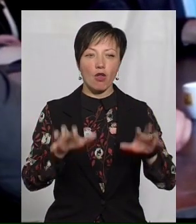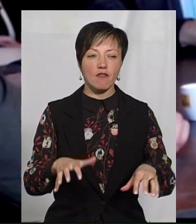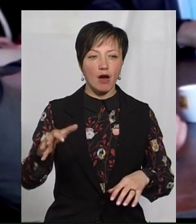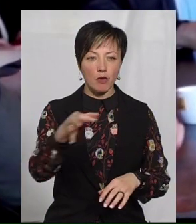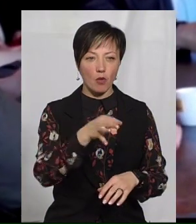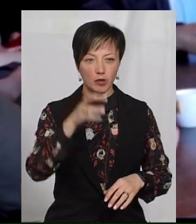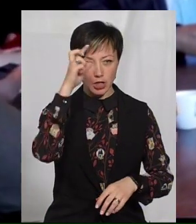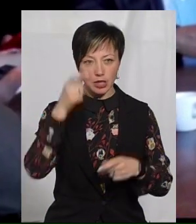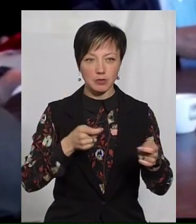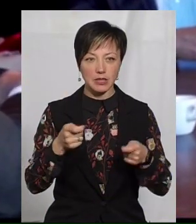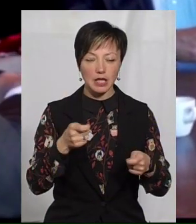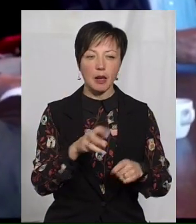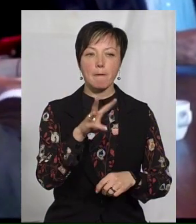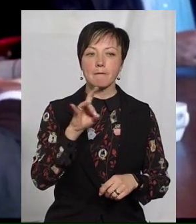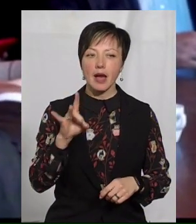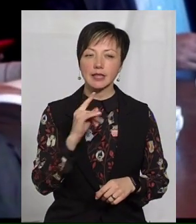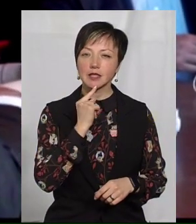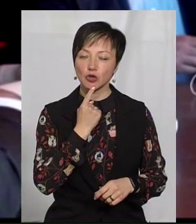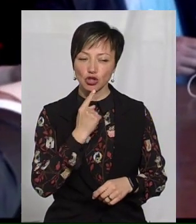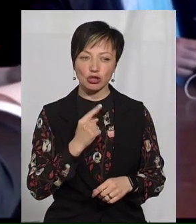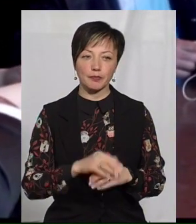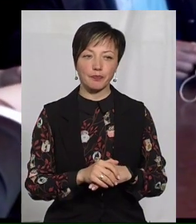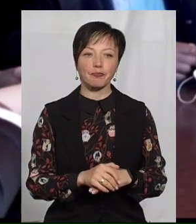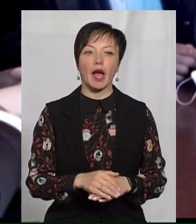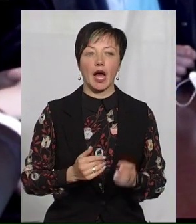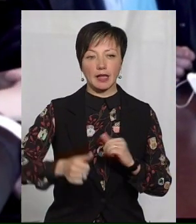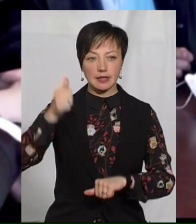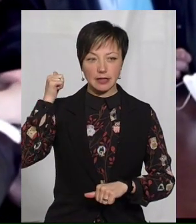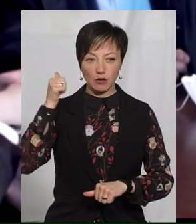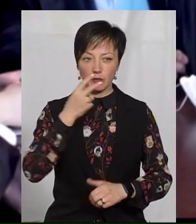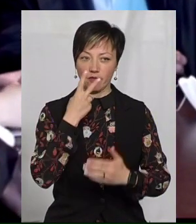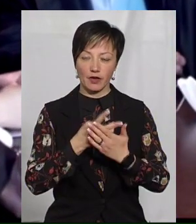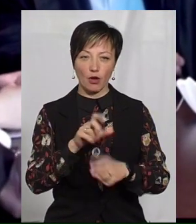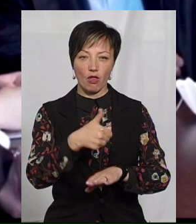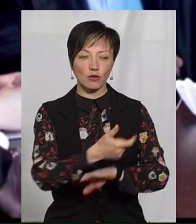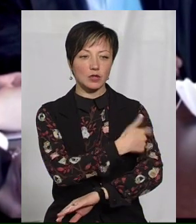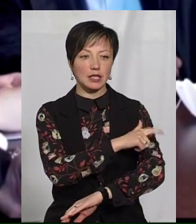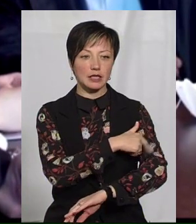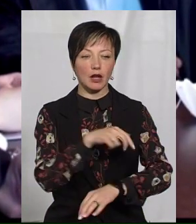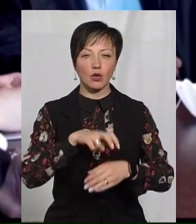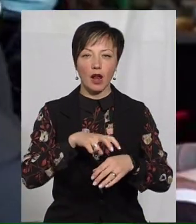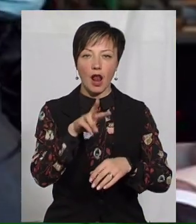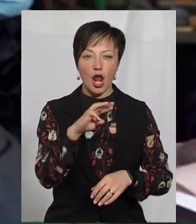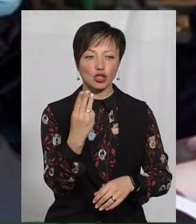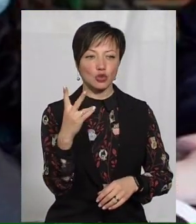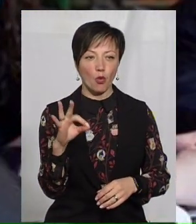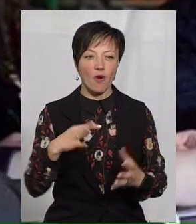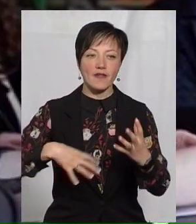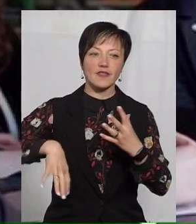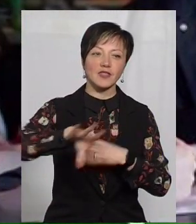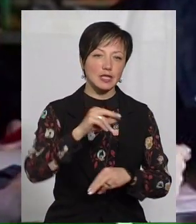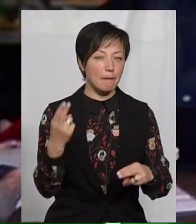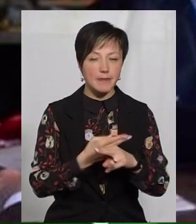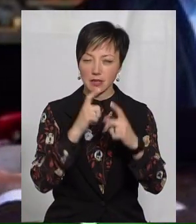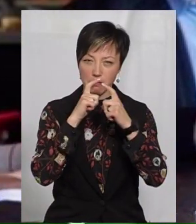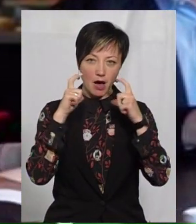Хмельницької ОДА Дмитро Габінет і мер Олександр Семчишин. На задньому плані видно головного санітарного лікаря Віктора Ляшка. Всі без масок, в